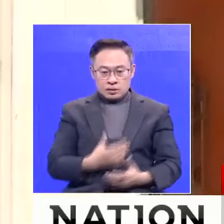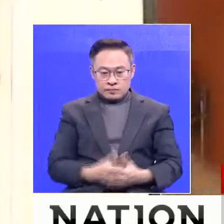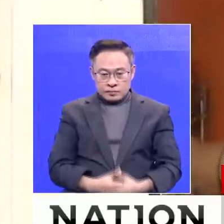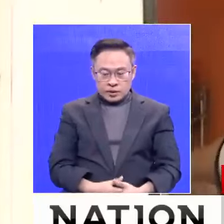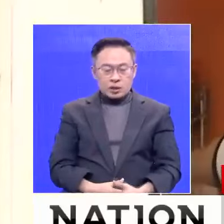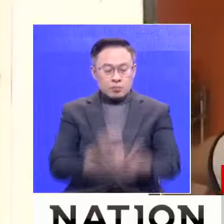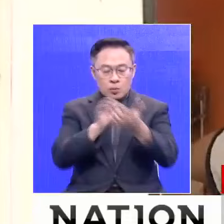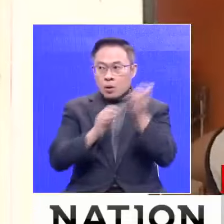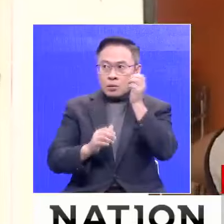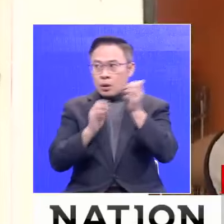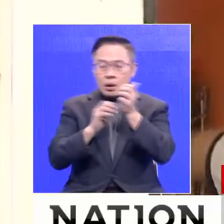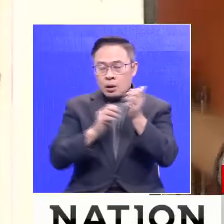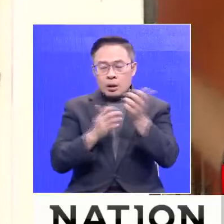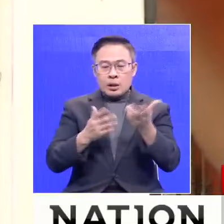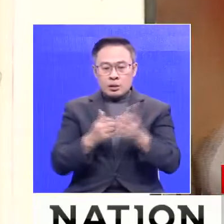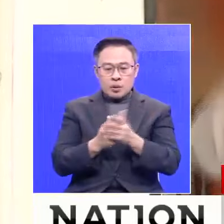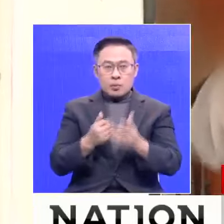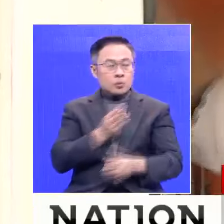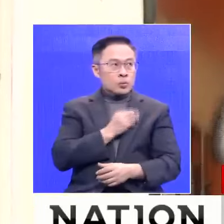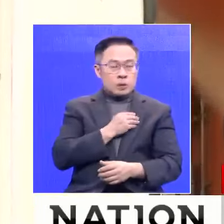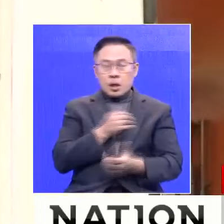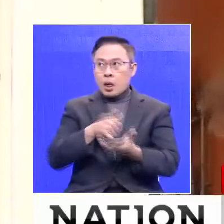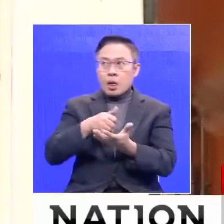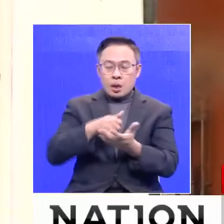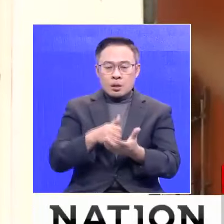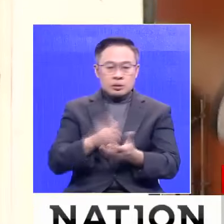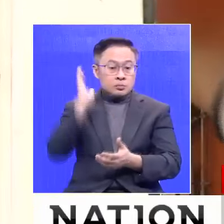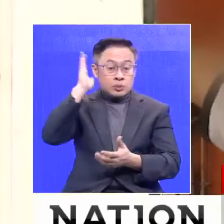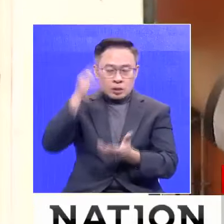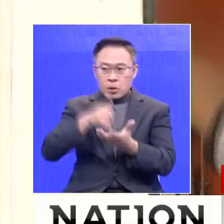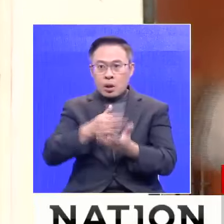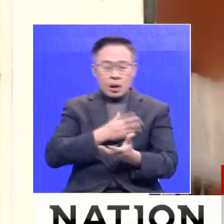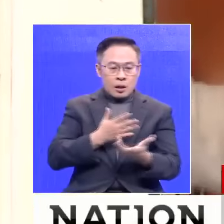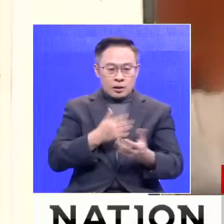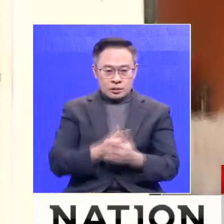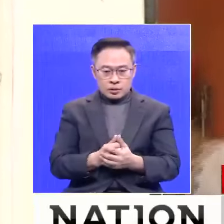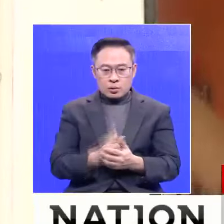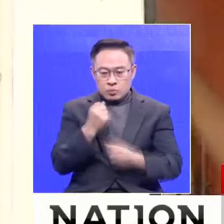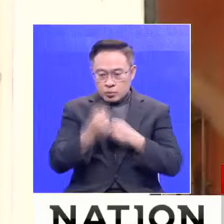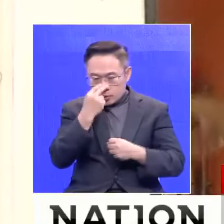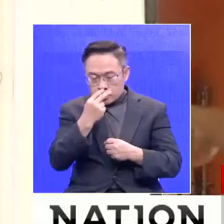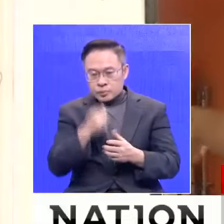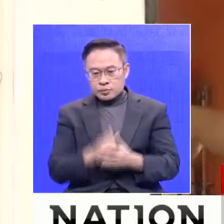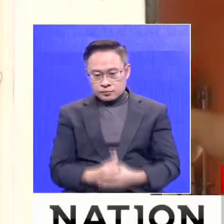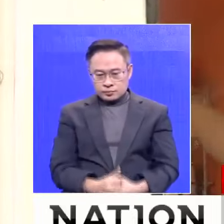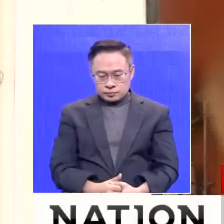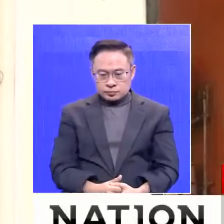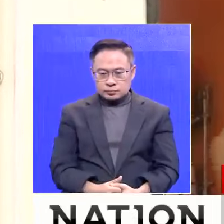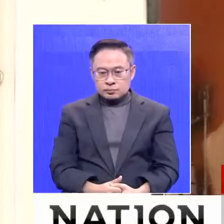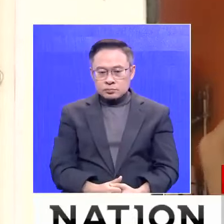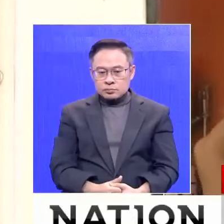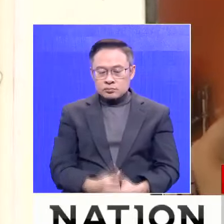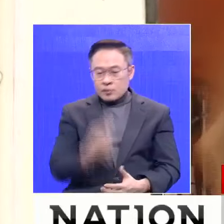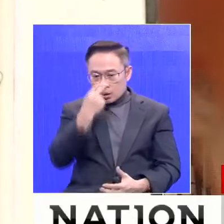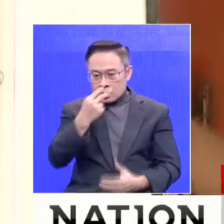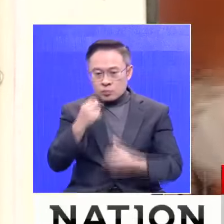งเขายืนอยู่ตรงนี ้ ก่อนแล้วผู้ชายคนนั้นน่ะบอกพี่ว่าเขาวิ่งตามไปดูคนที่มอเตอร์ไซค์อ่ะแล้วเขาก็เลยเจอรถตำรวจมอเตอร์ไซค์แล้ว